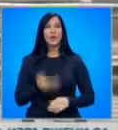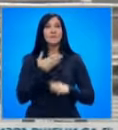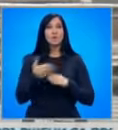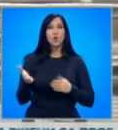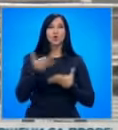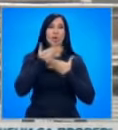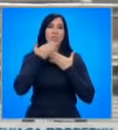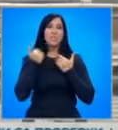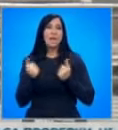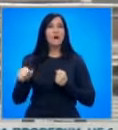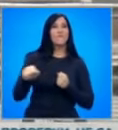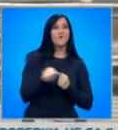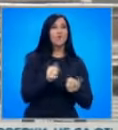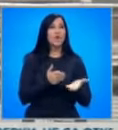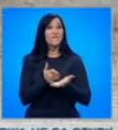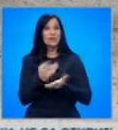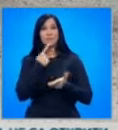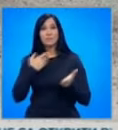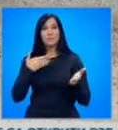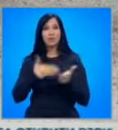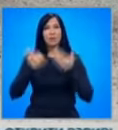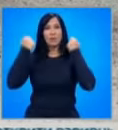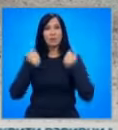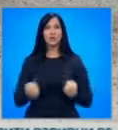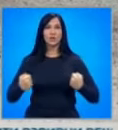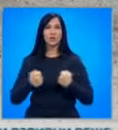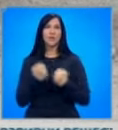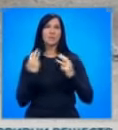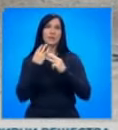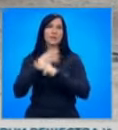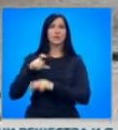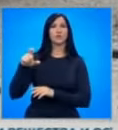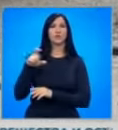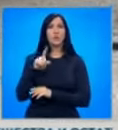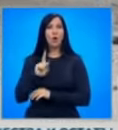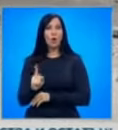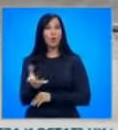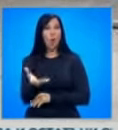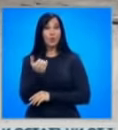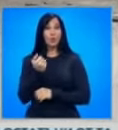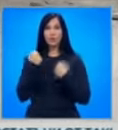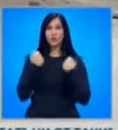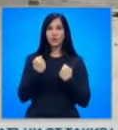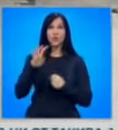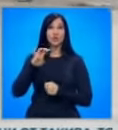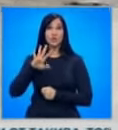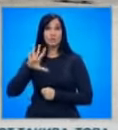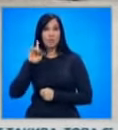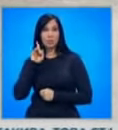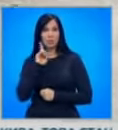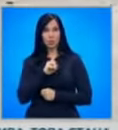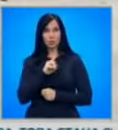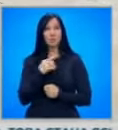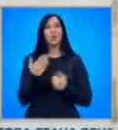Все още няма водеща версия за причините за тежкия инцидент на магистрала Струма, който отне живота на 45